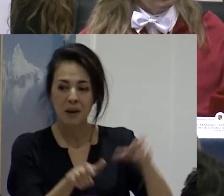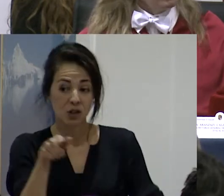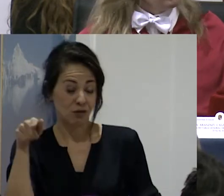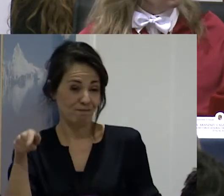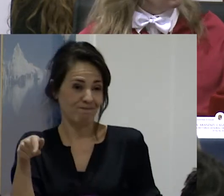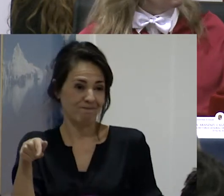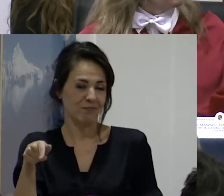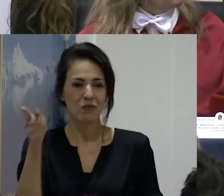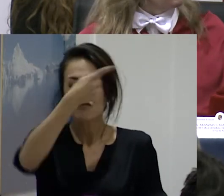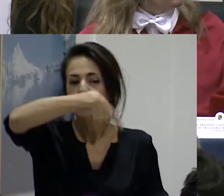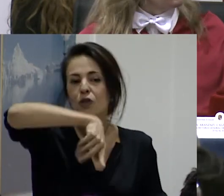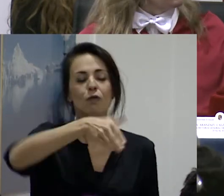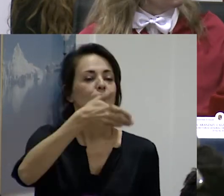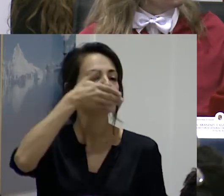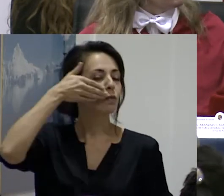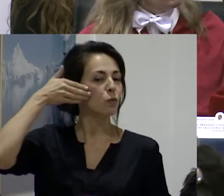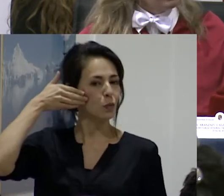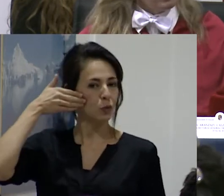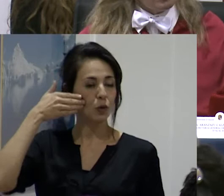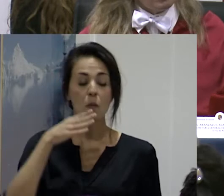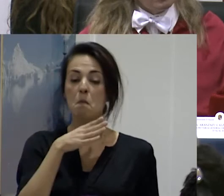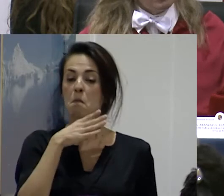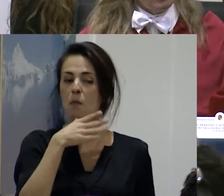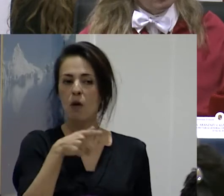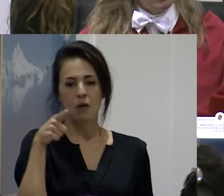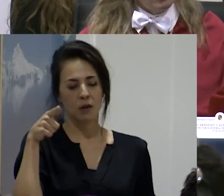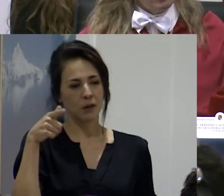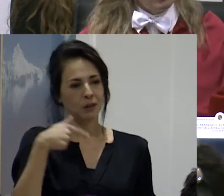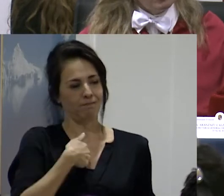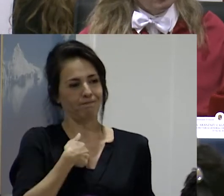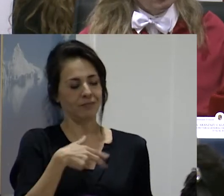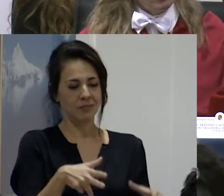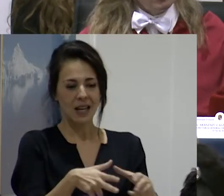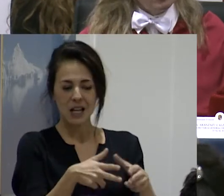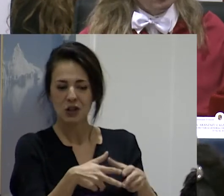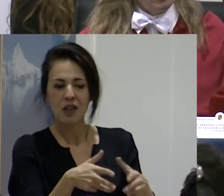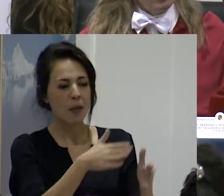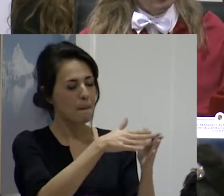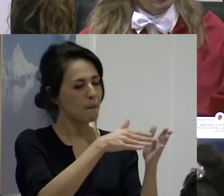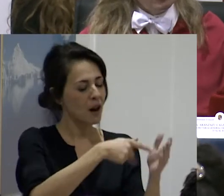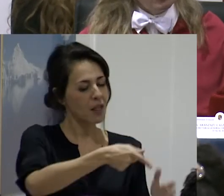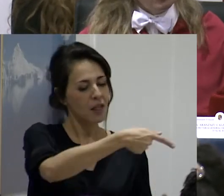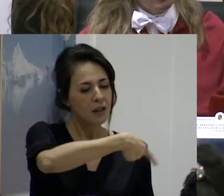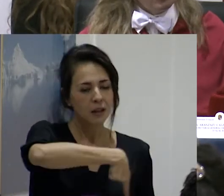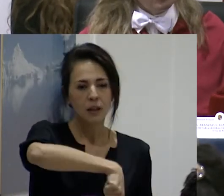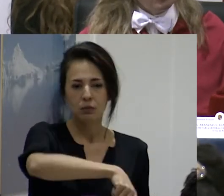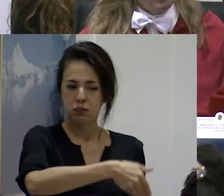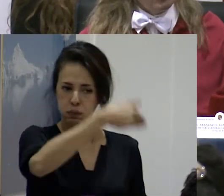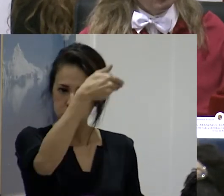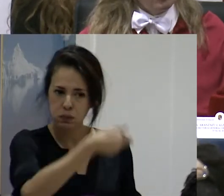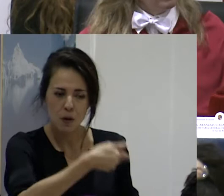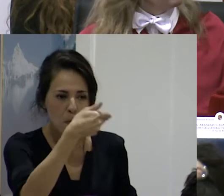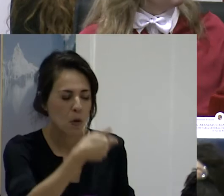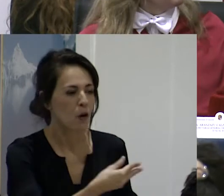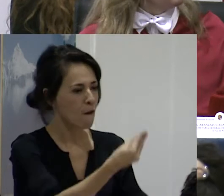sentim orgullosos, perquè sabem que allà on ell estiga, la nostra terra, la nostra formació acadèmica, la